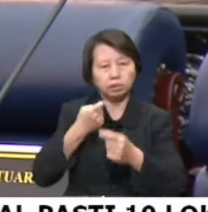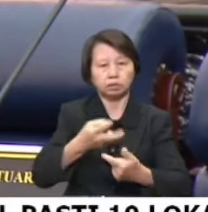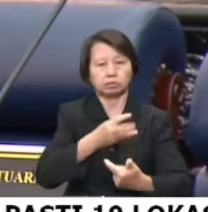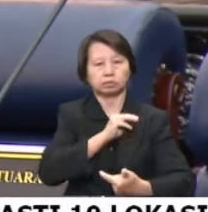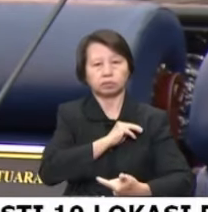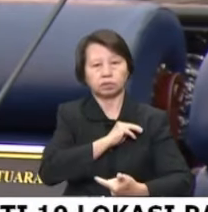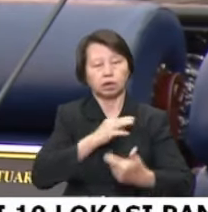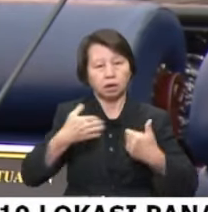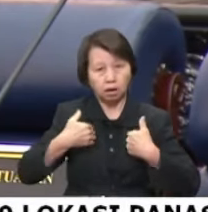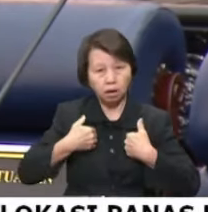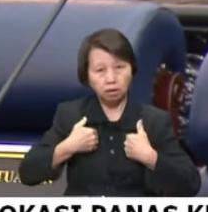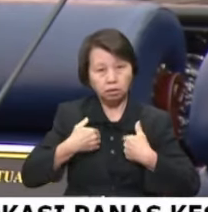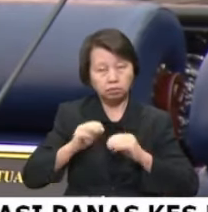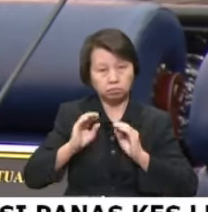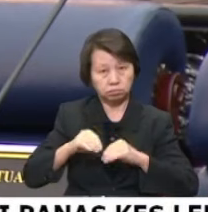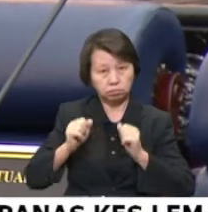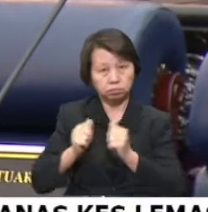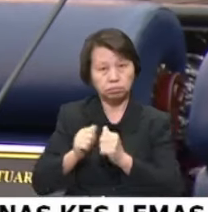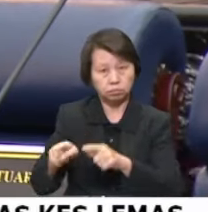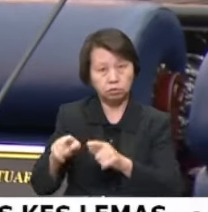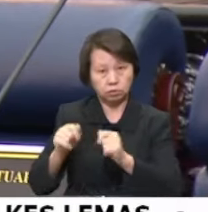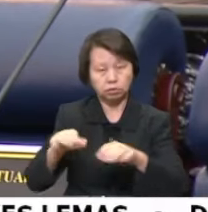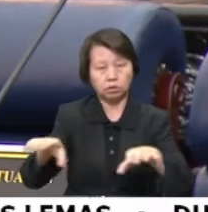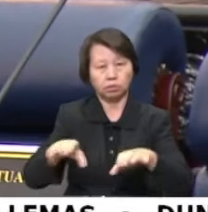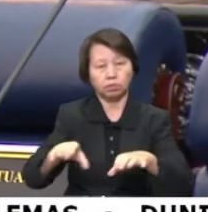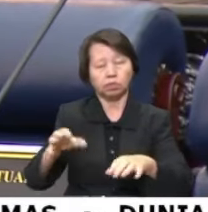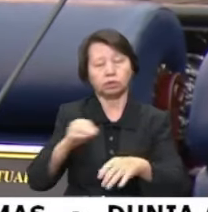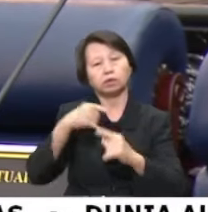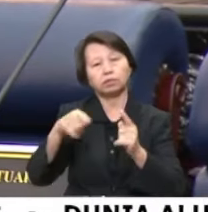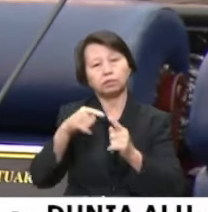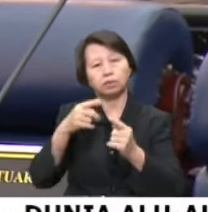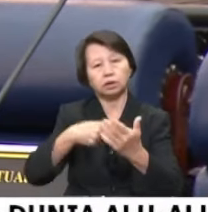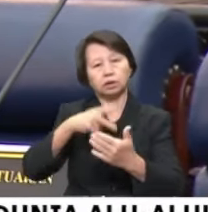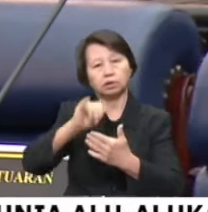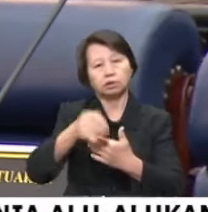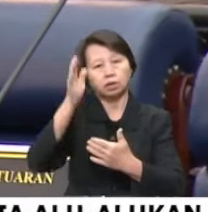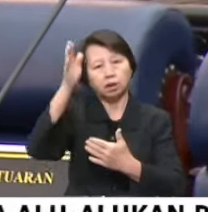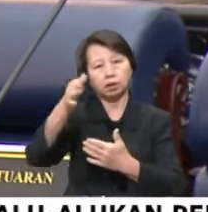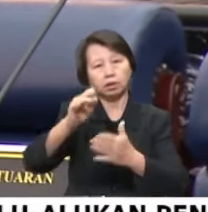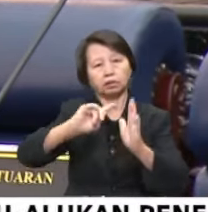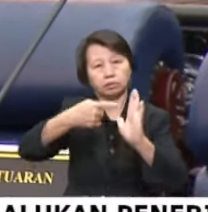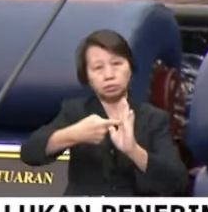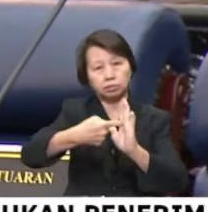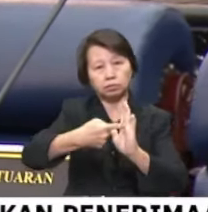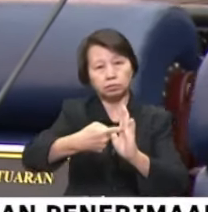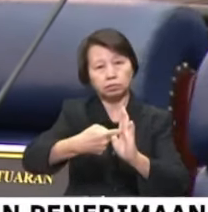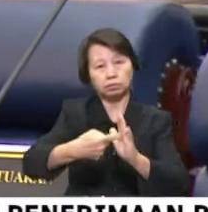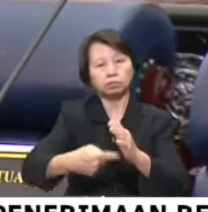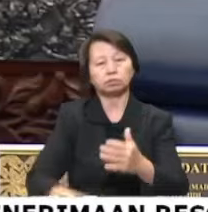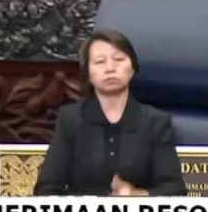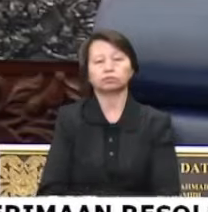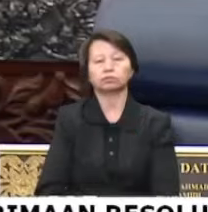Menteri. Adakah feasibility study telah pun dibuat dan bilakah projek ini akan dilaksanakan?